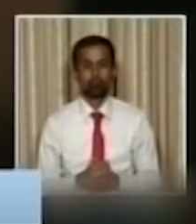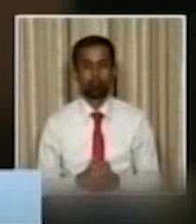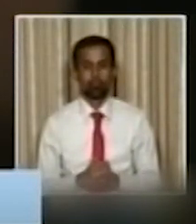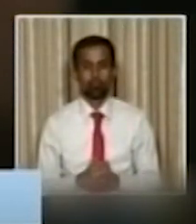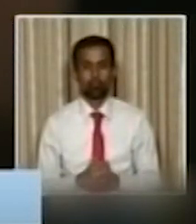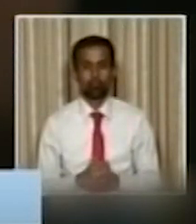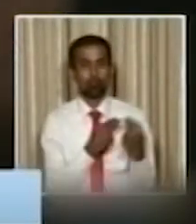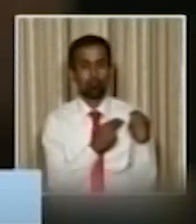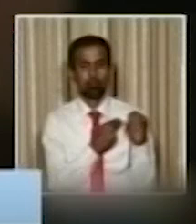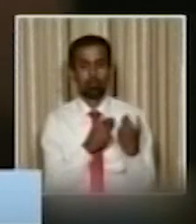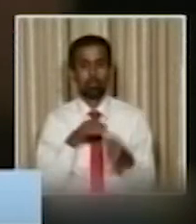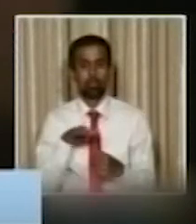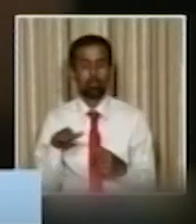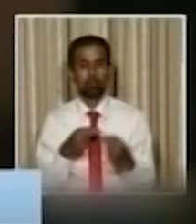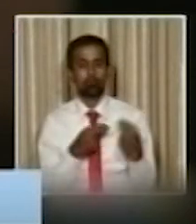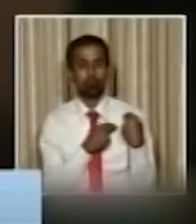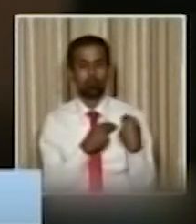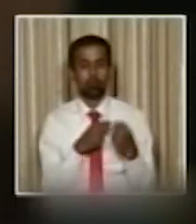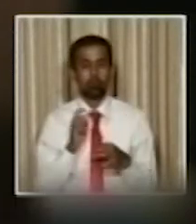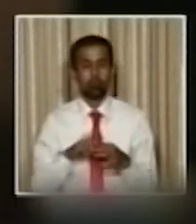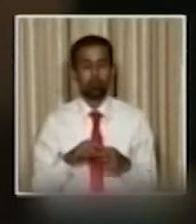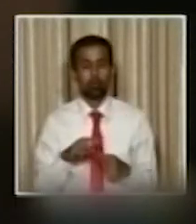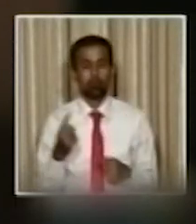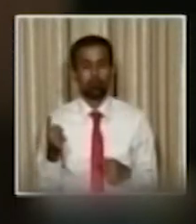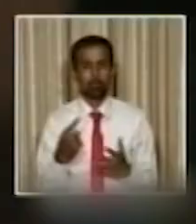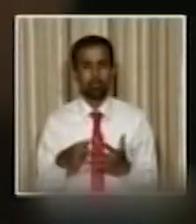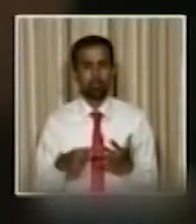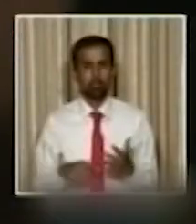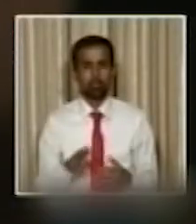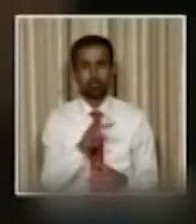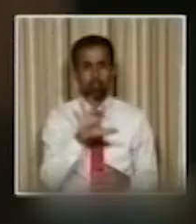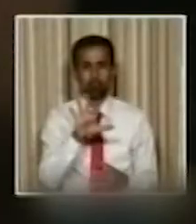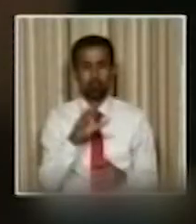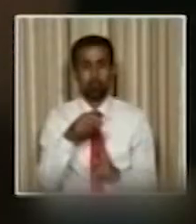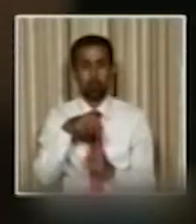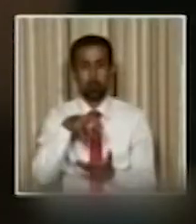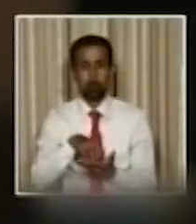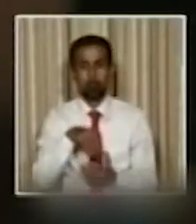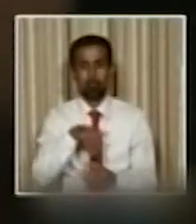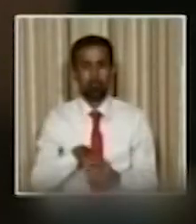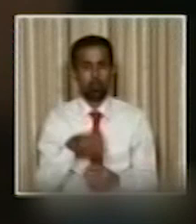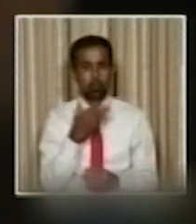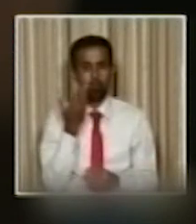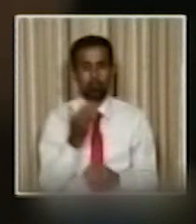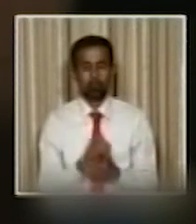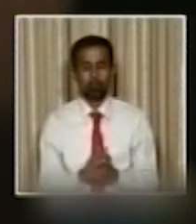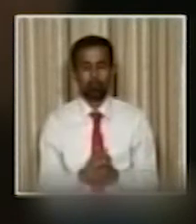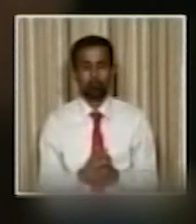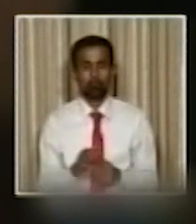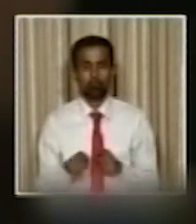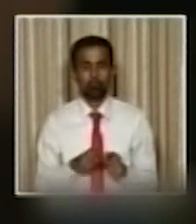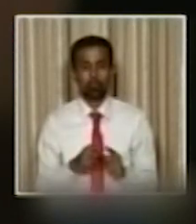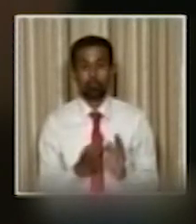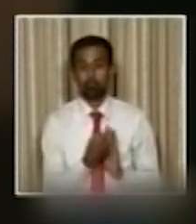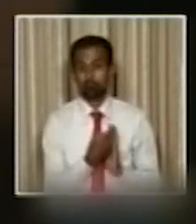பிரச்சனைக்குமான விடயங்களாக இருக்கிறது. இனிய 35 விடயங்களையும் அமலாக்க முடியும். அதிலும் மாகாண சபைகளை பலப்படுத்துகிற பொழுது, நியதி சட்டங்களை உருவாக்குற பொழுது